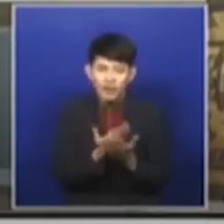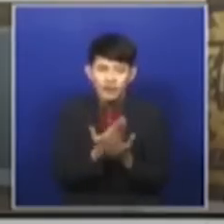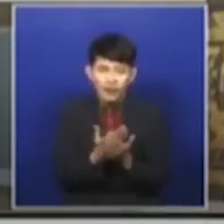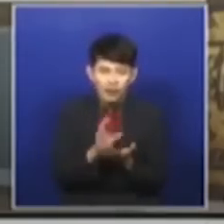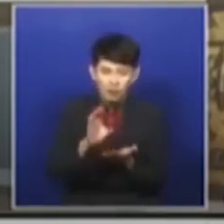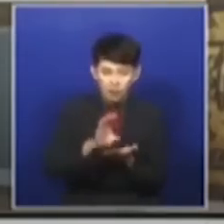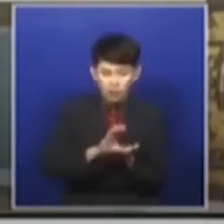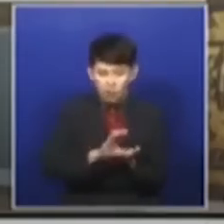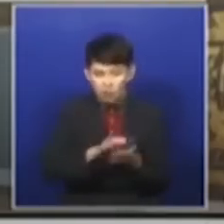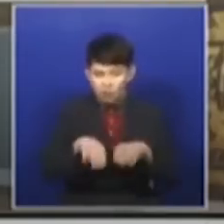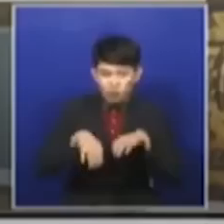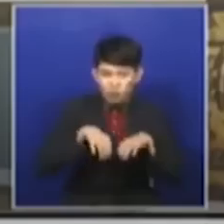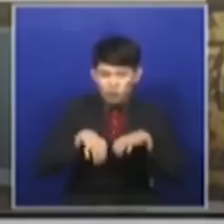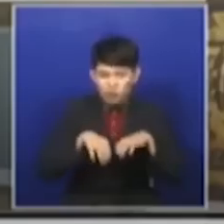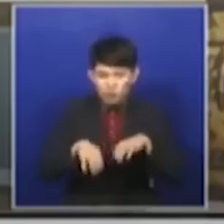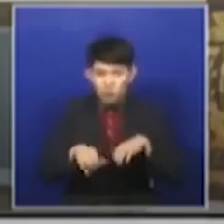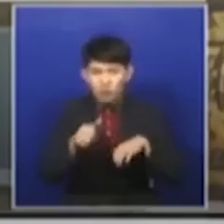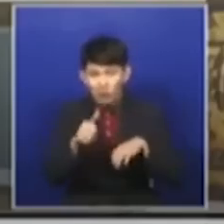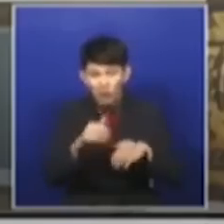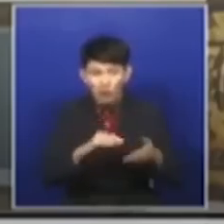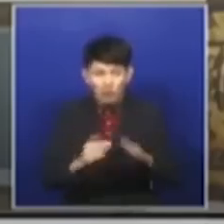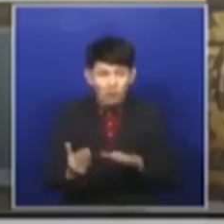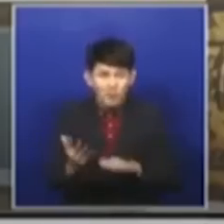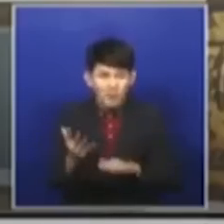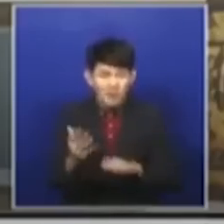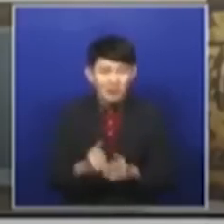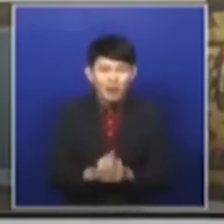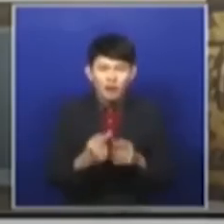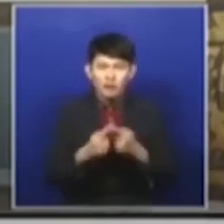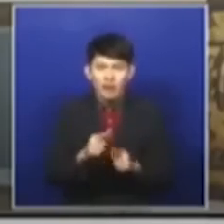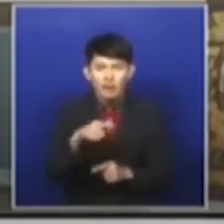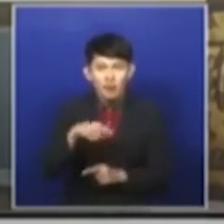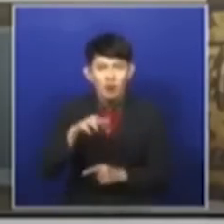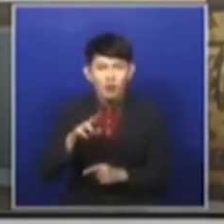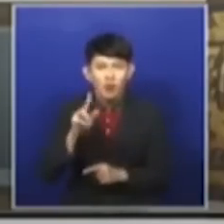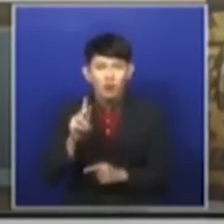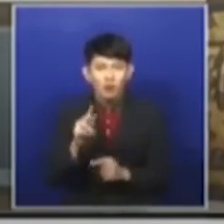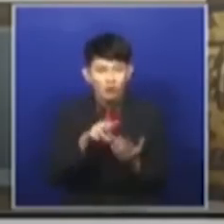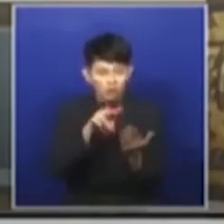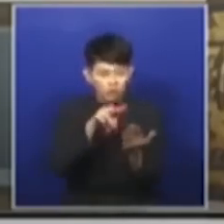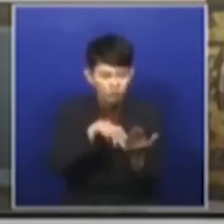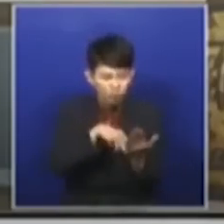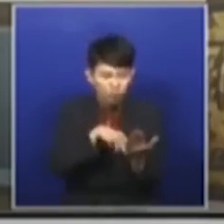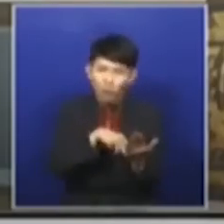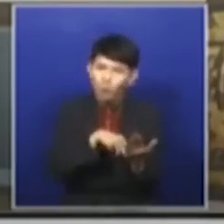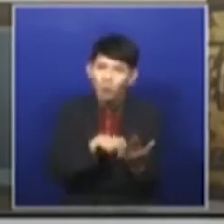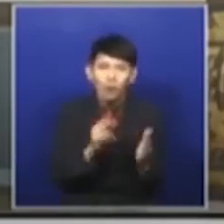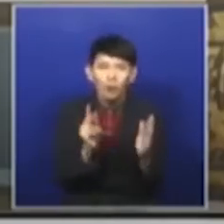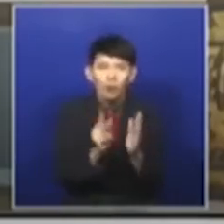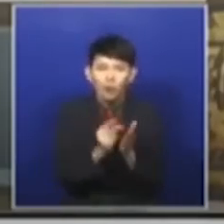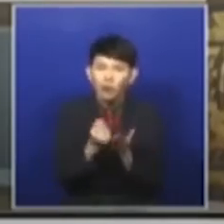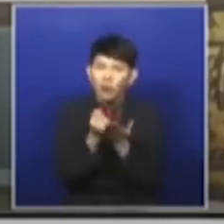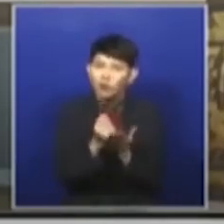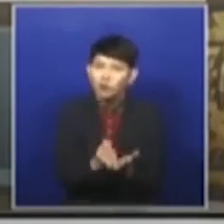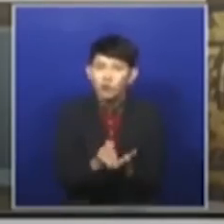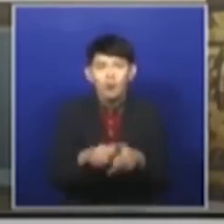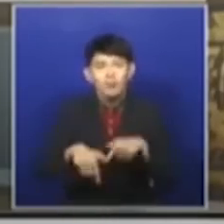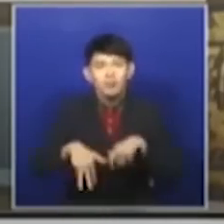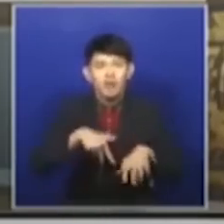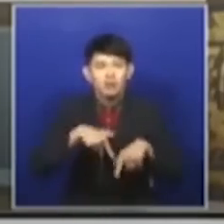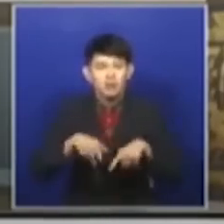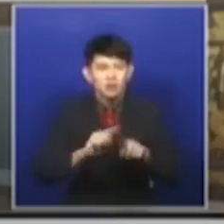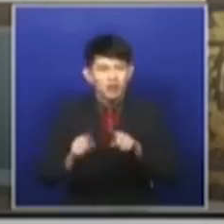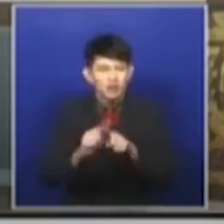ายแต่หลังจากที่ผมได้ทำการอ่านพระราชกำหนดฉบับนี้เทียบกับมาตรการการช่วยเหลือประชาชนอื่นของรัฐบ